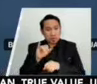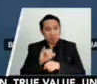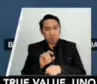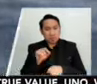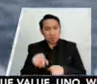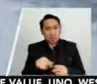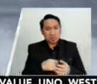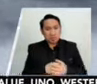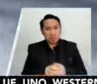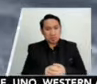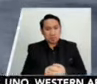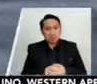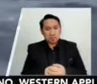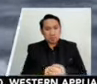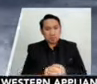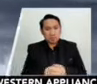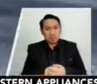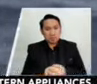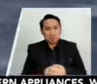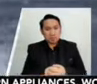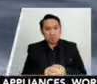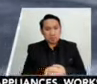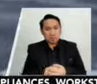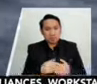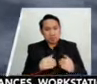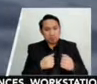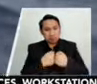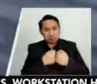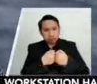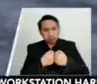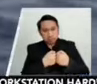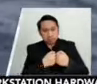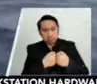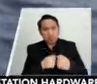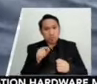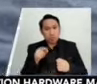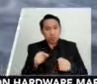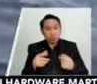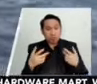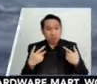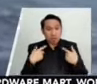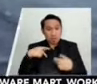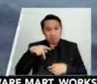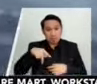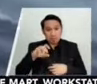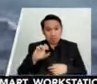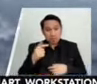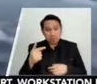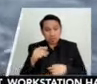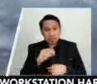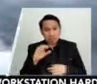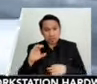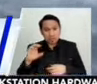Magbanwa. Nagkagitgitan din doon kamakailan ng mga inflatable boat ng PCG at CCG.